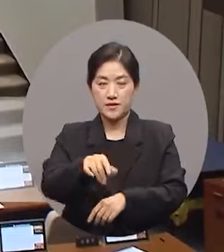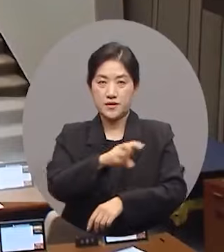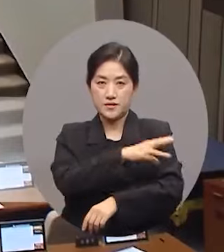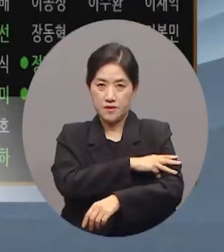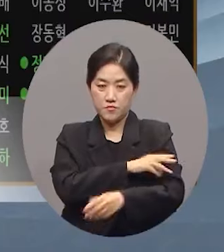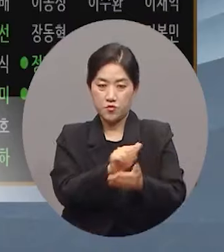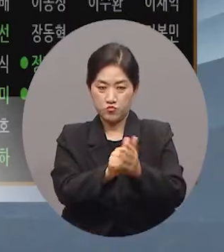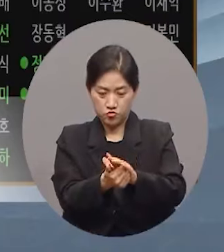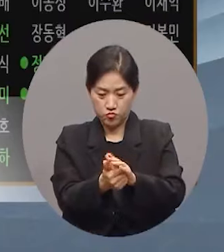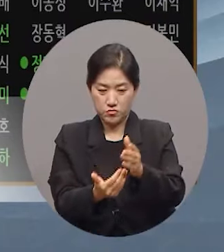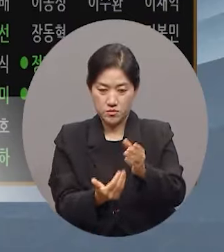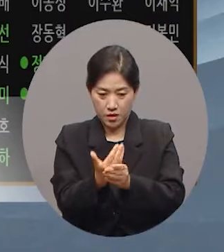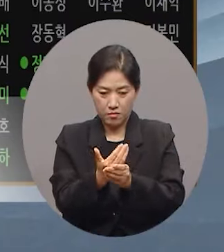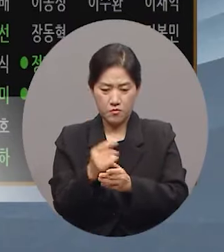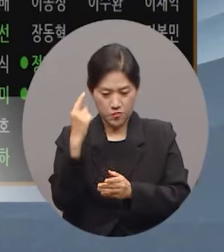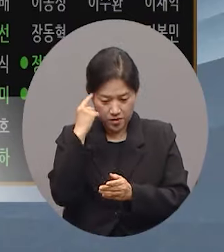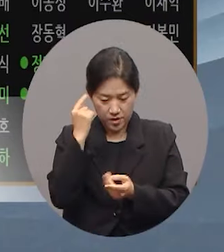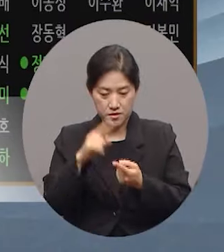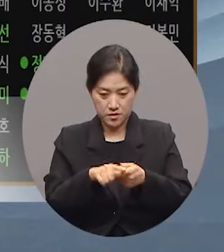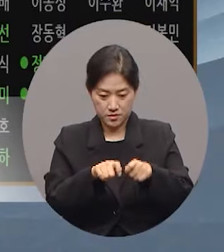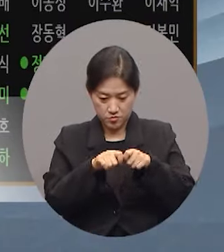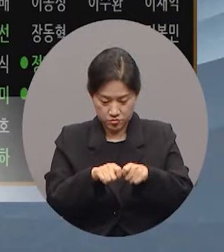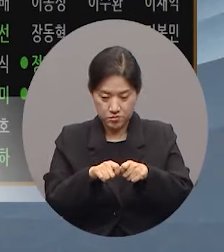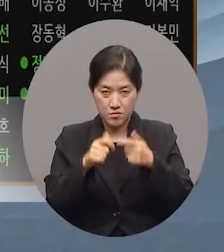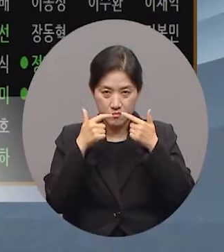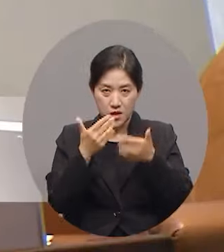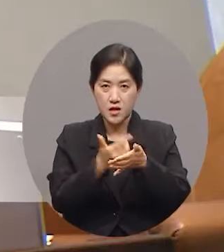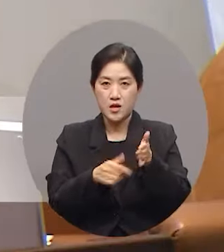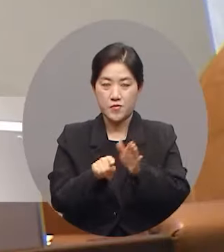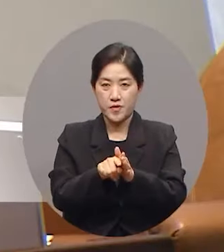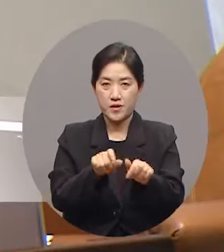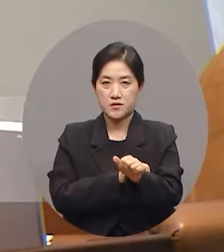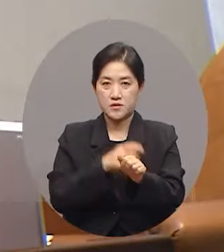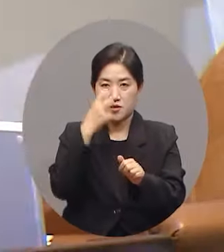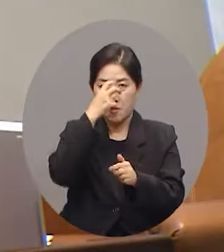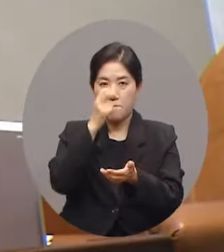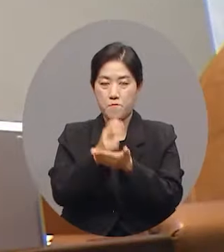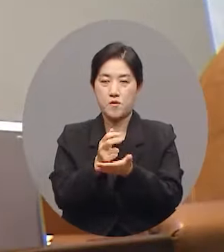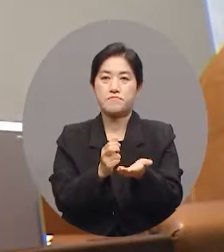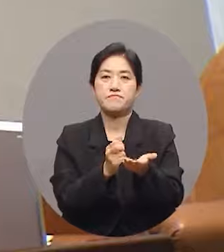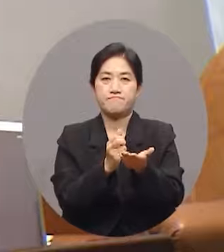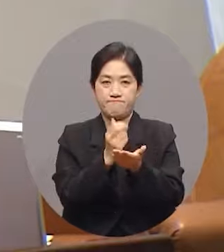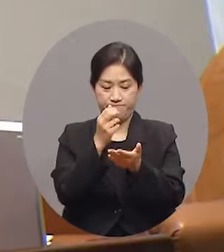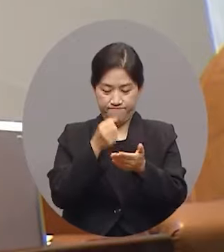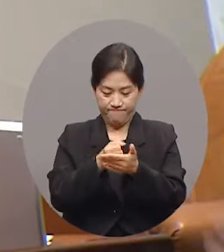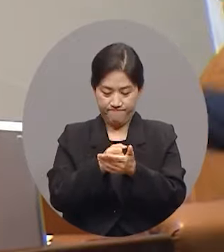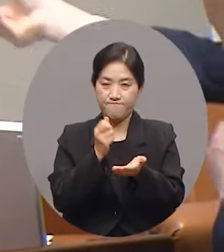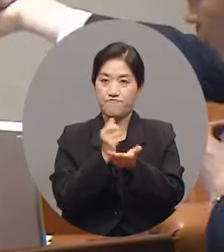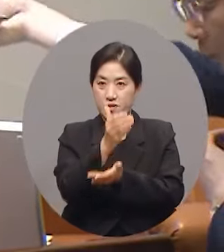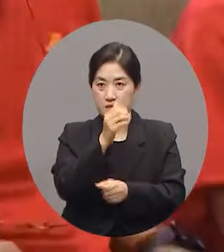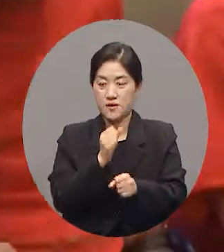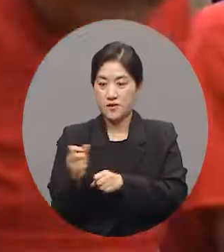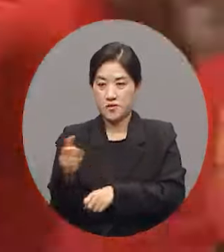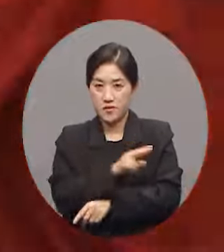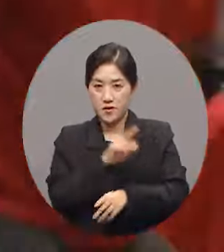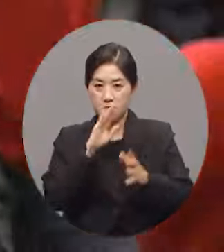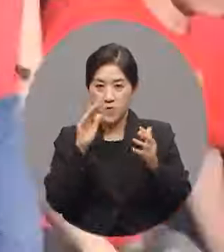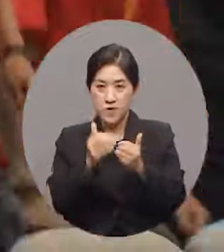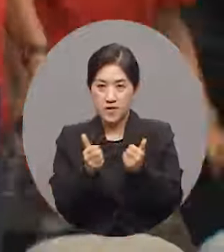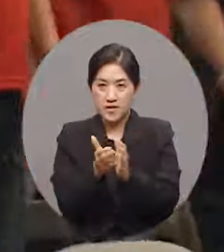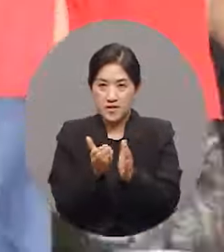순직 사건의 진상을 규명하기 위한 최상병 특검법을 통과시켰습니다. 여야는 오늘 본회의 직전까지 특검법